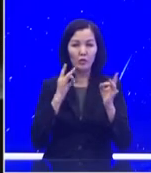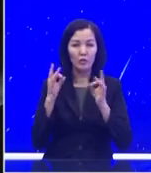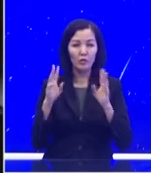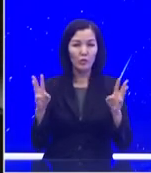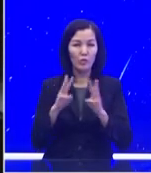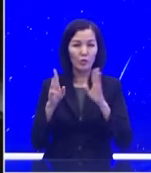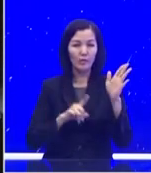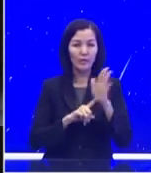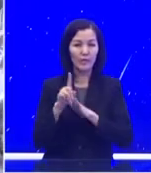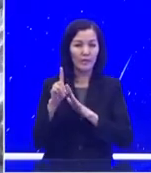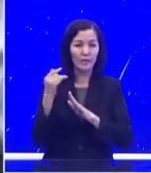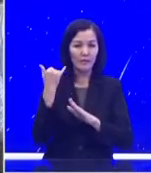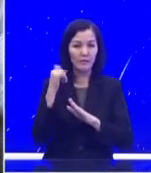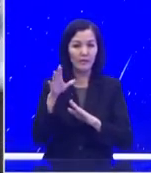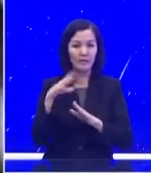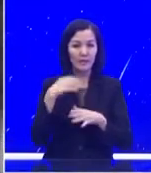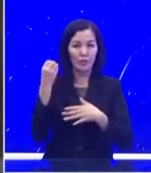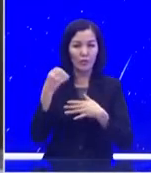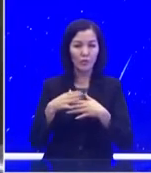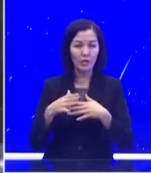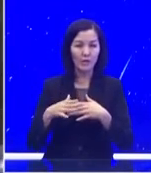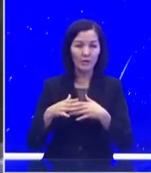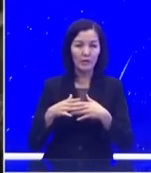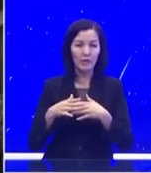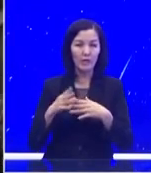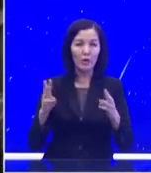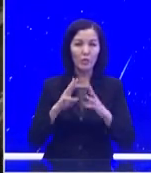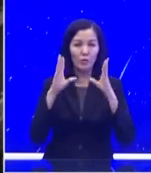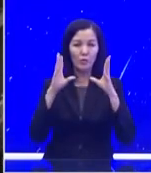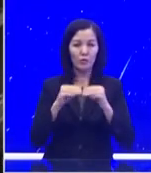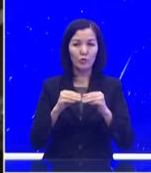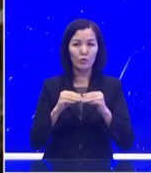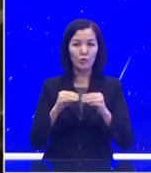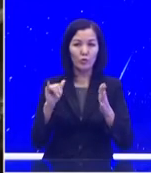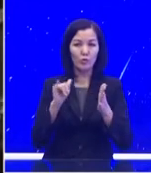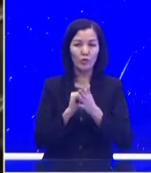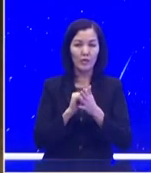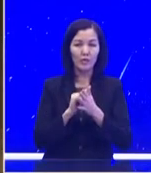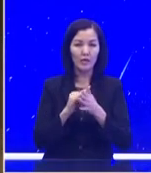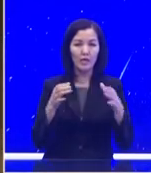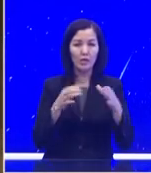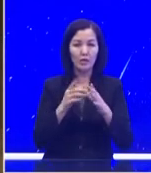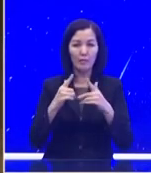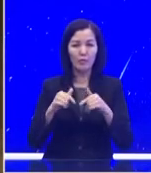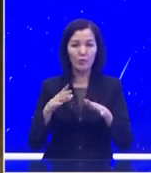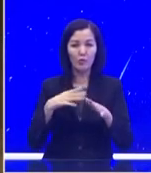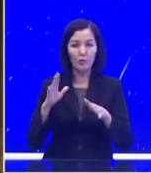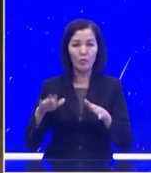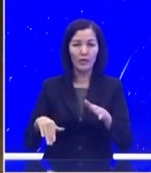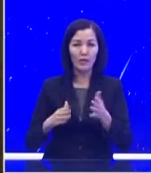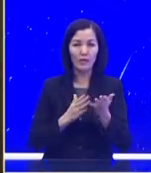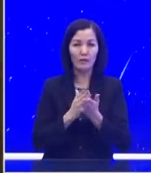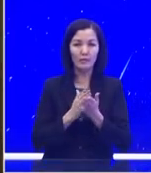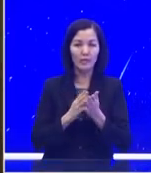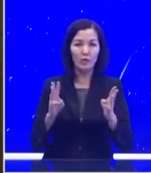Мамандар бірден оқиға орнына келіп, орталық айналасына өртті сөндіру құралдарын қойды. Арнайы штаб құрылды. Артынша қызметкерлер